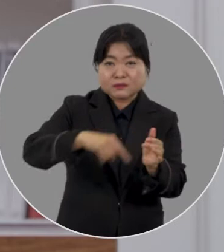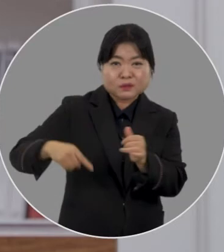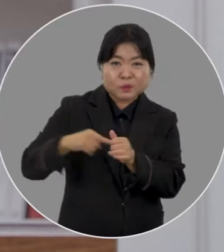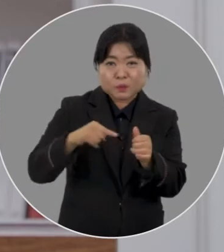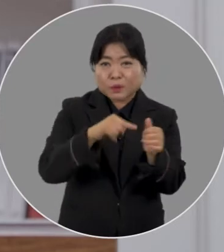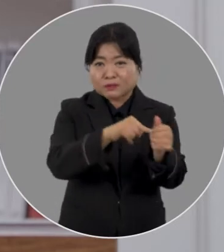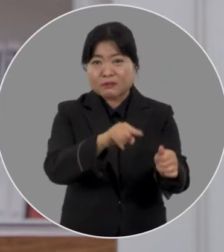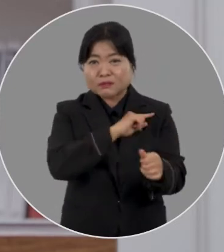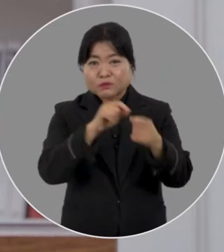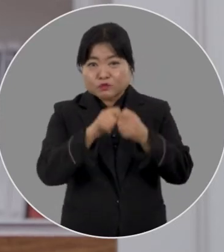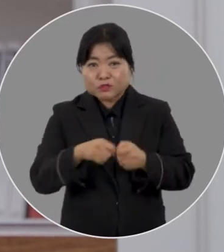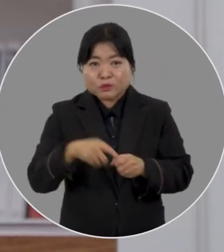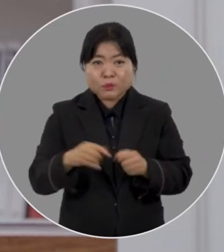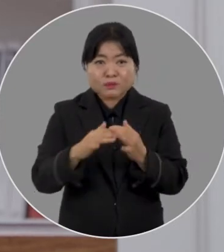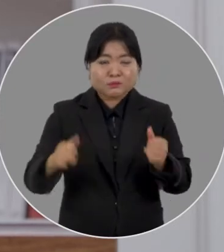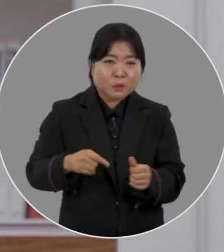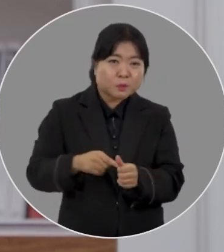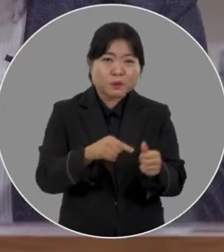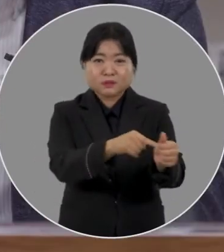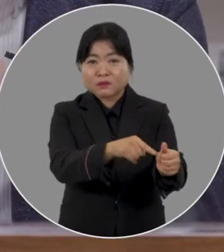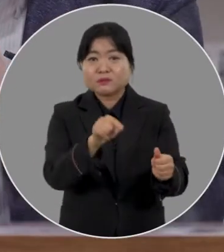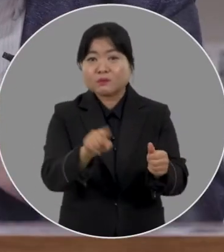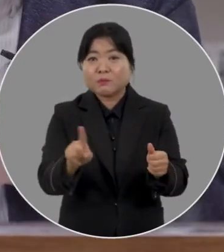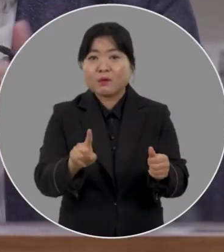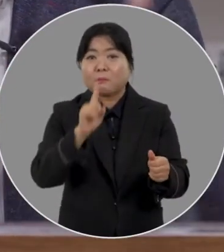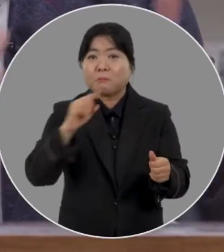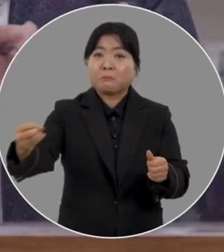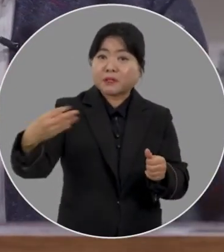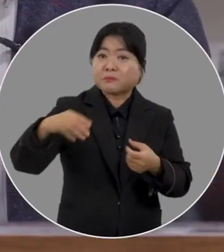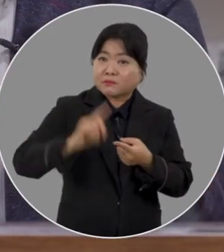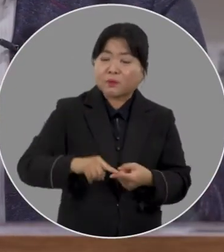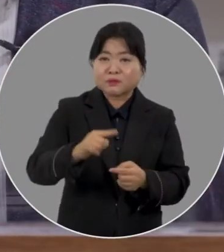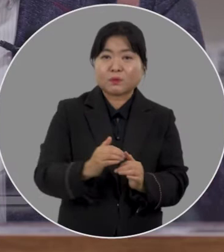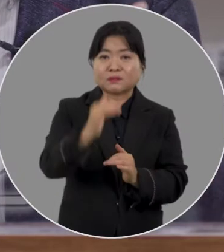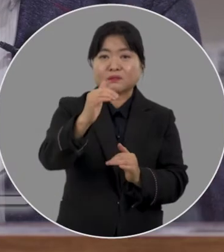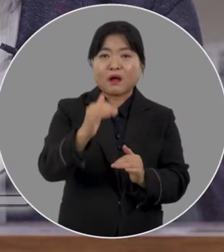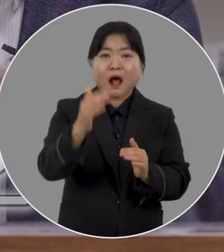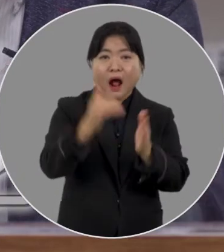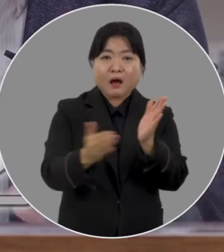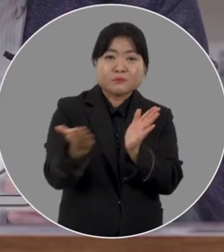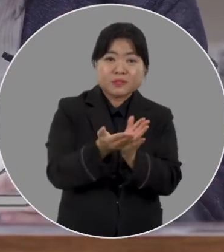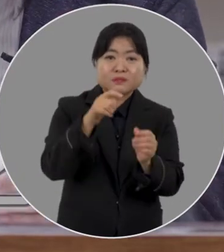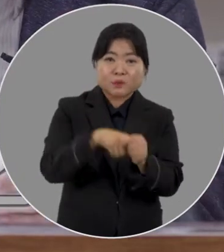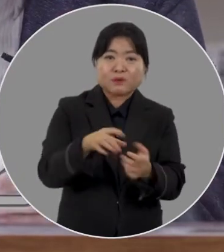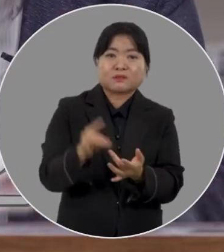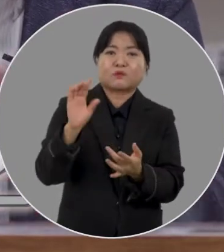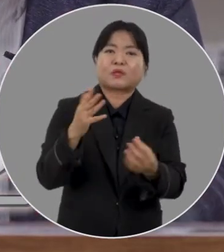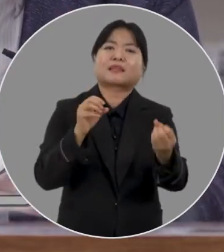선동에서 가장 구체적으로 사람들을 동원시켰던 것은 말씀하신 대로 이 과정에서 합리적으로 선택된